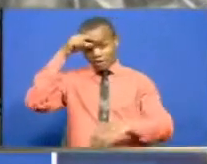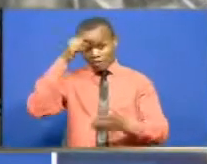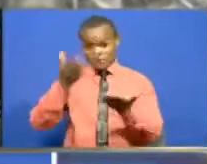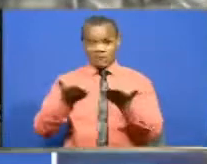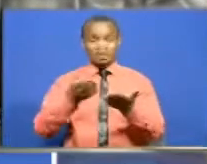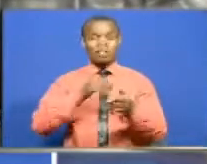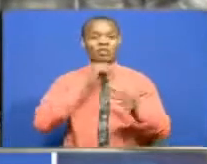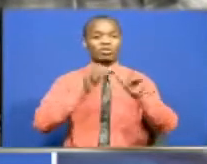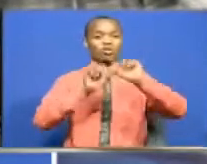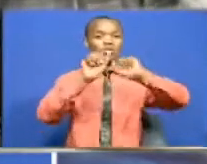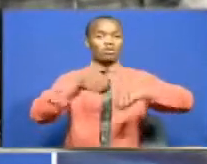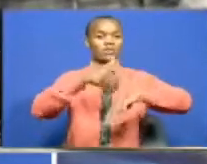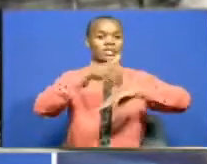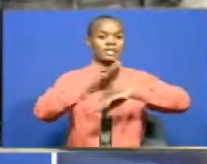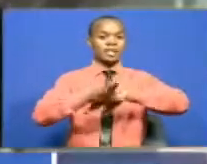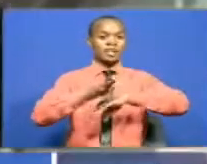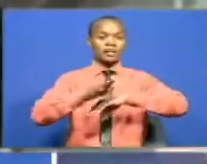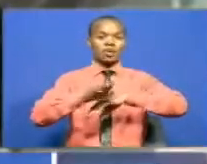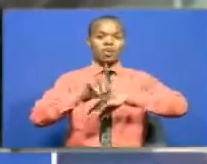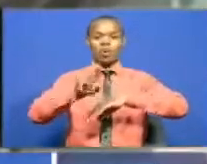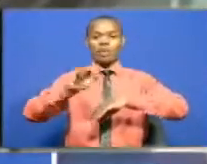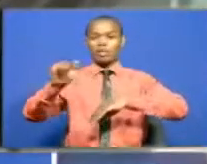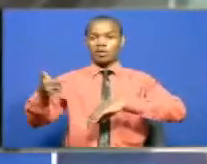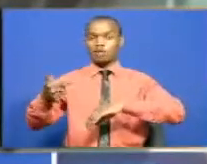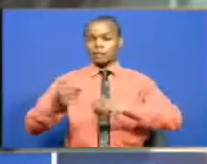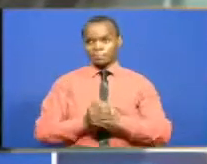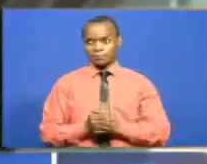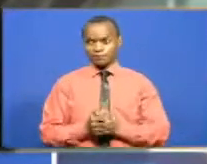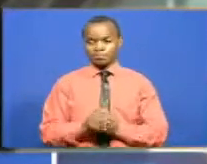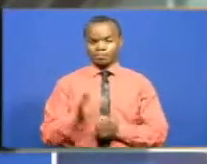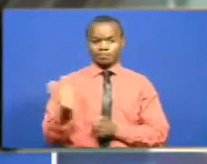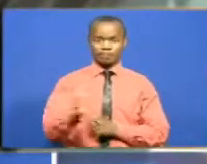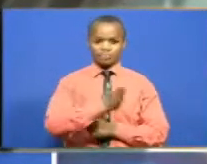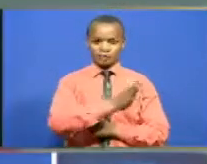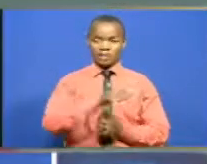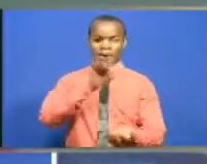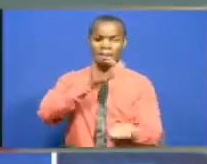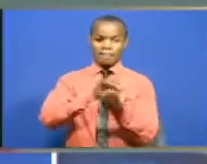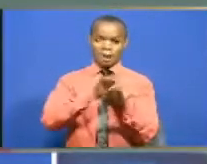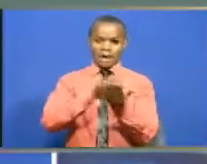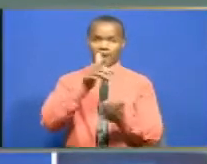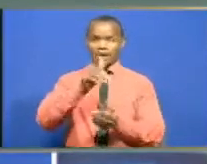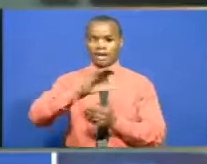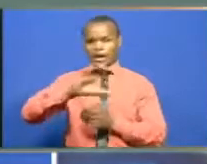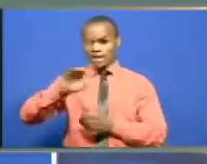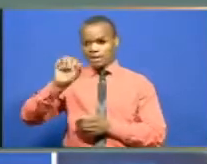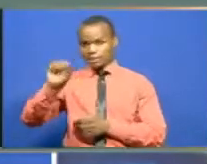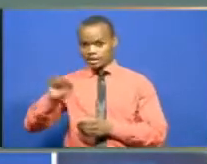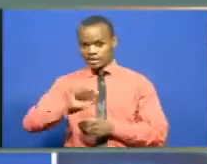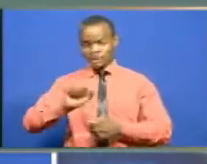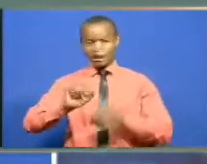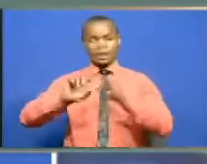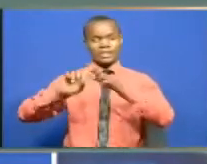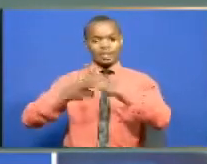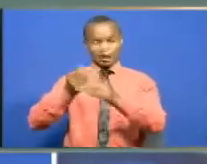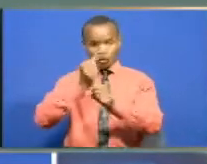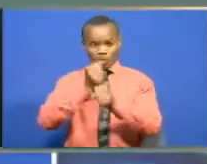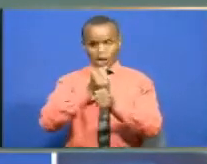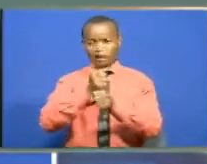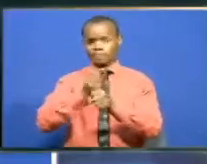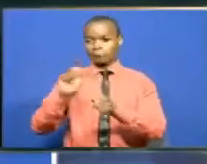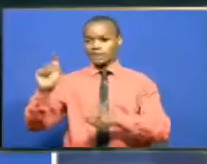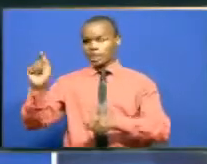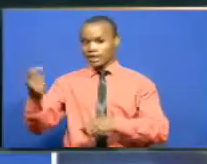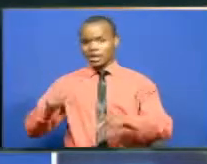kutuma takriban shilingi 1,000. Kwingineko, benki ya Access imeanzisha rasmi shughuli humu nchini ikitumai